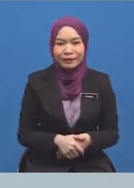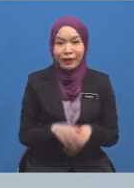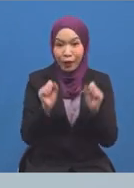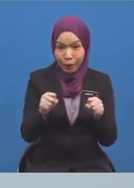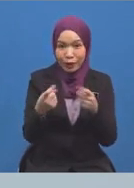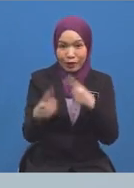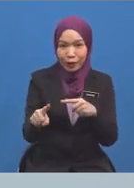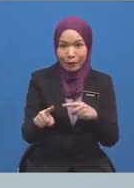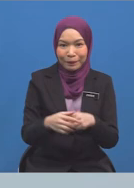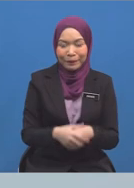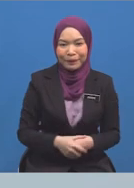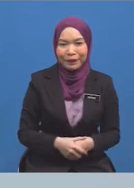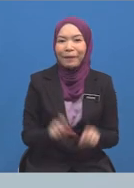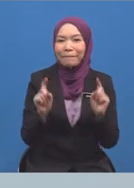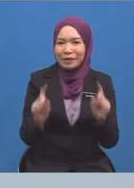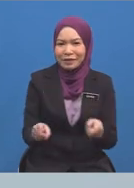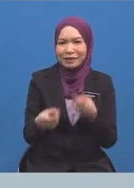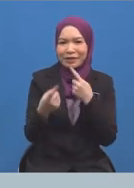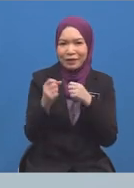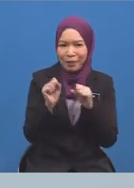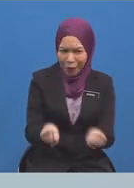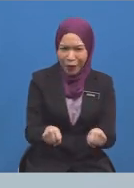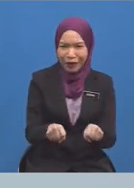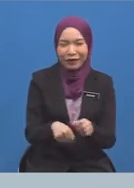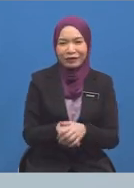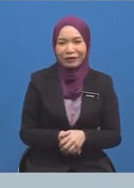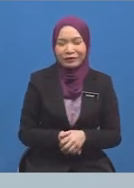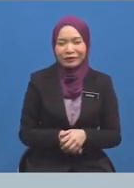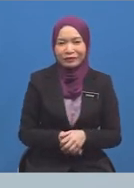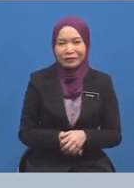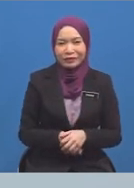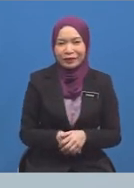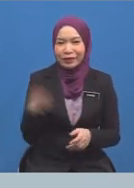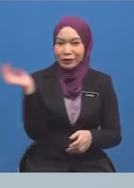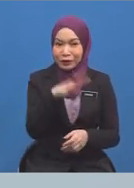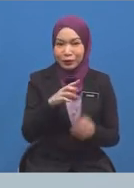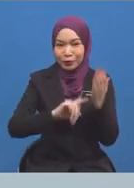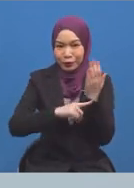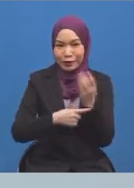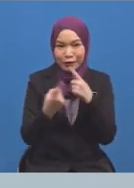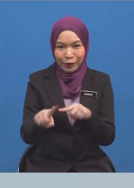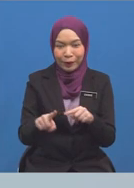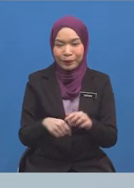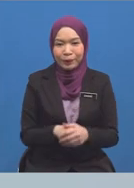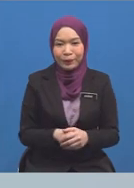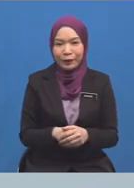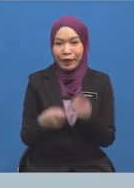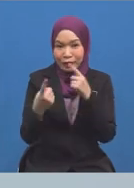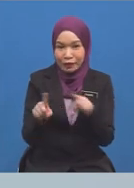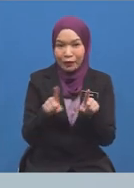Hai boleh jawab tak nih misbie boleh punya kan hah Jo Mulyo menjawab